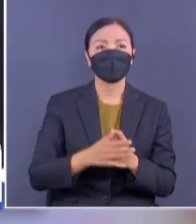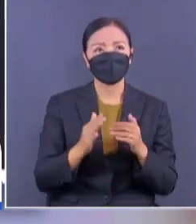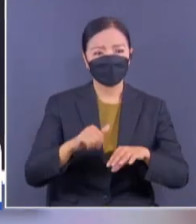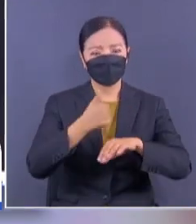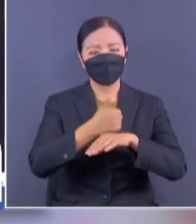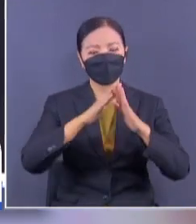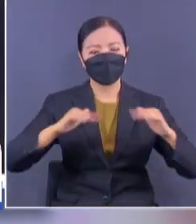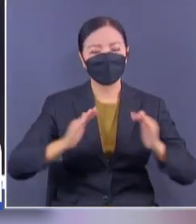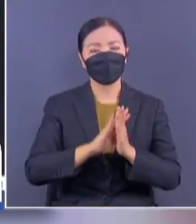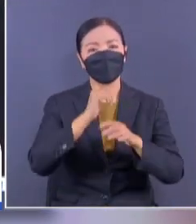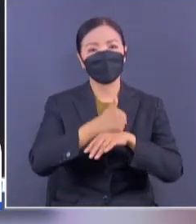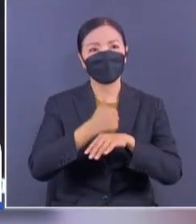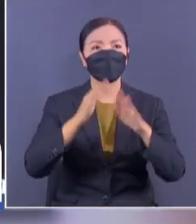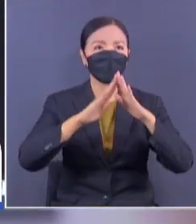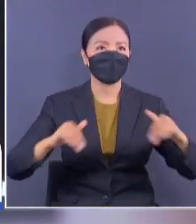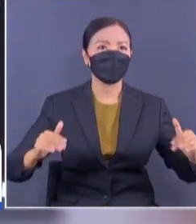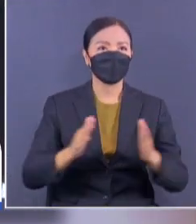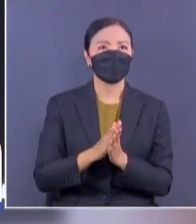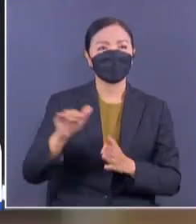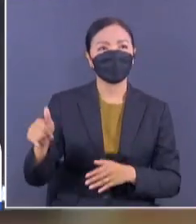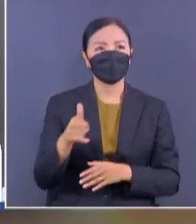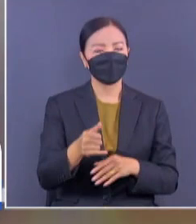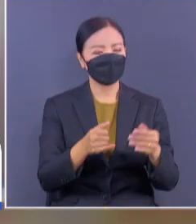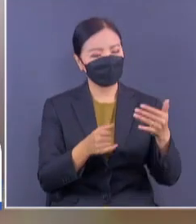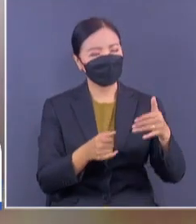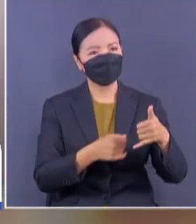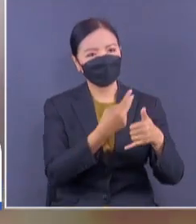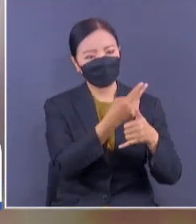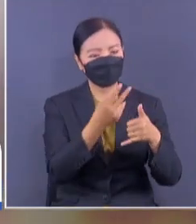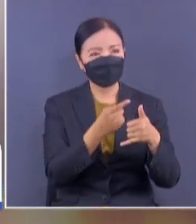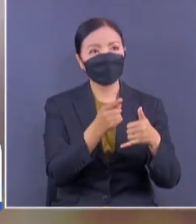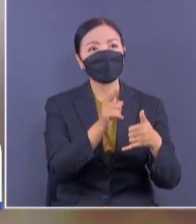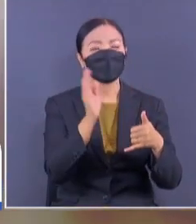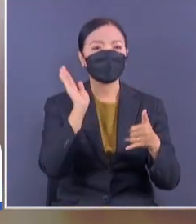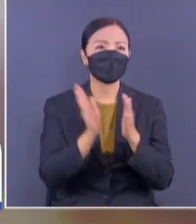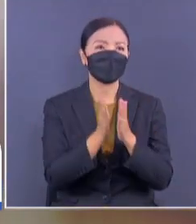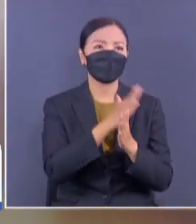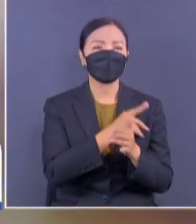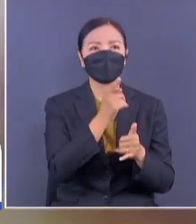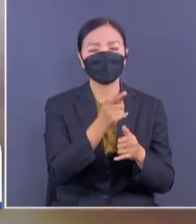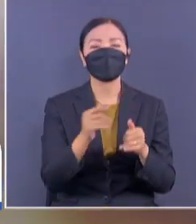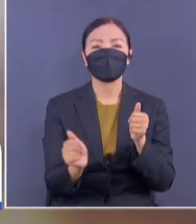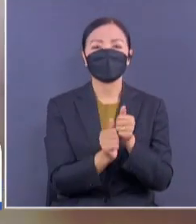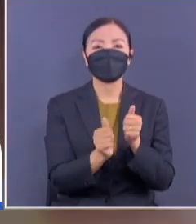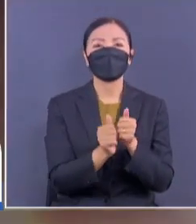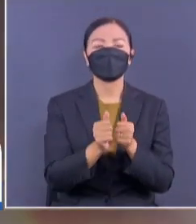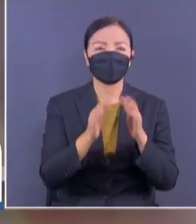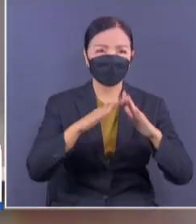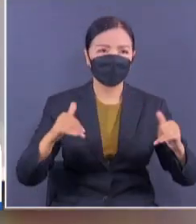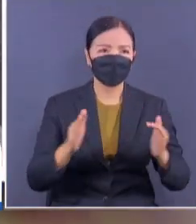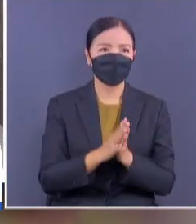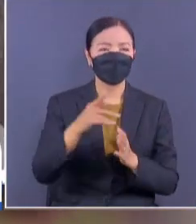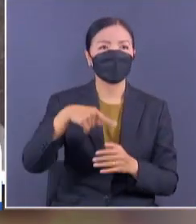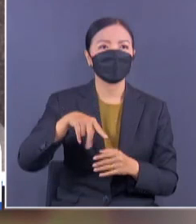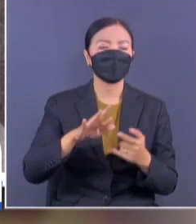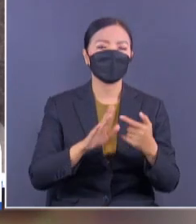ภอจอมทองเจ้าอาวาสวัดพระธาตุศรีจอมทองวรวิหารได้มอบหมายให้พระศรีศิลปาจารย์ผู้ช่วยเจ้าอาวาสวัดพระธาตุศรีจ